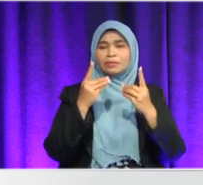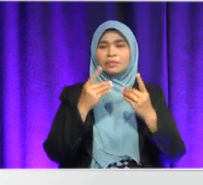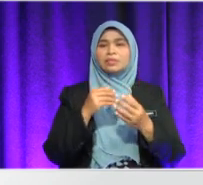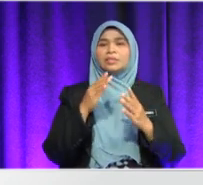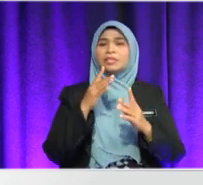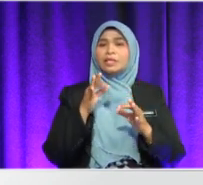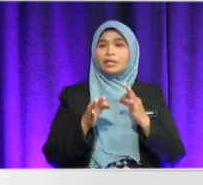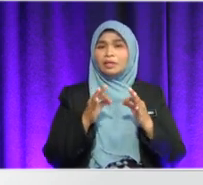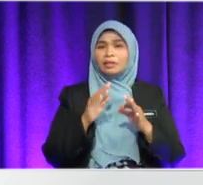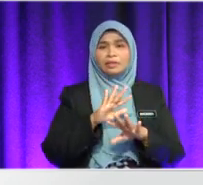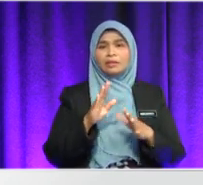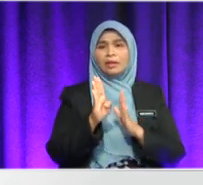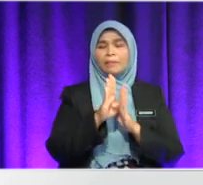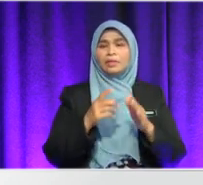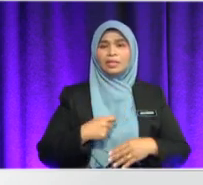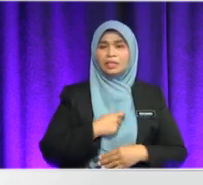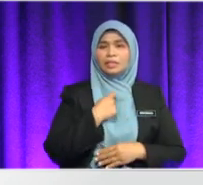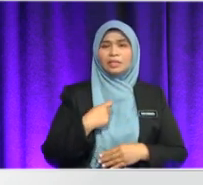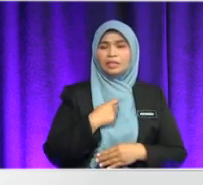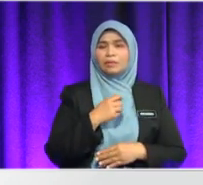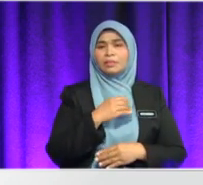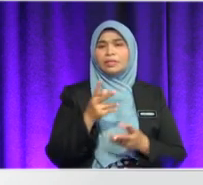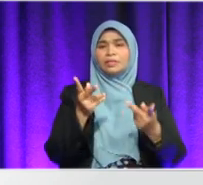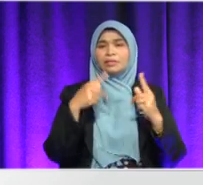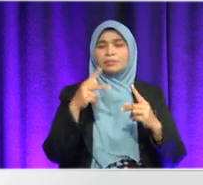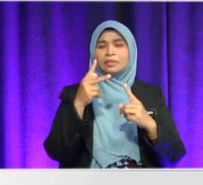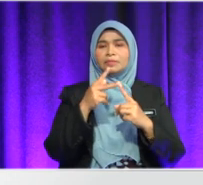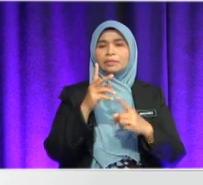tidak bertaubat dan kembali kepada Islam